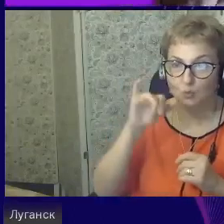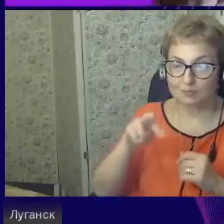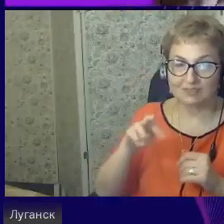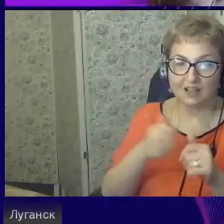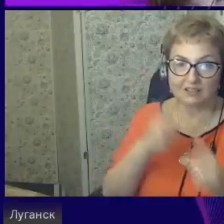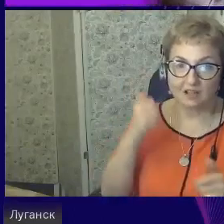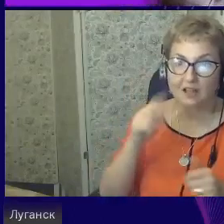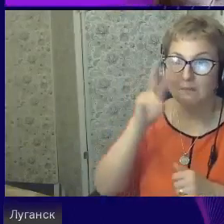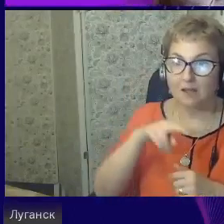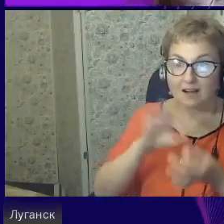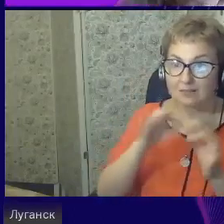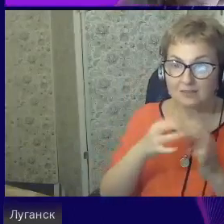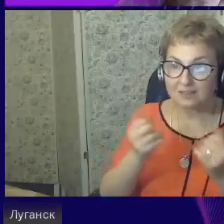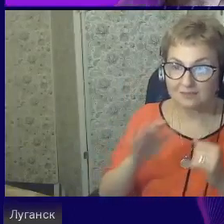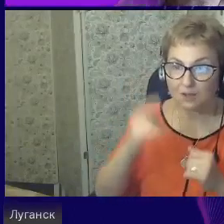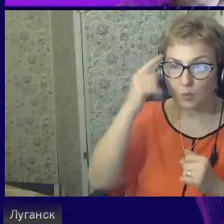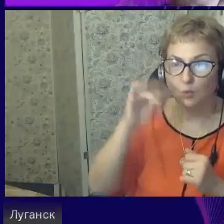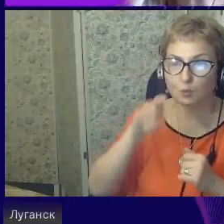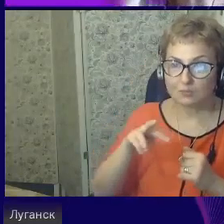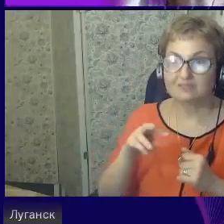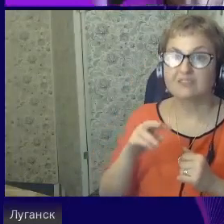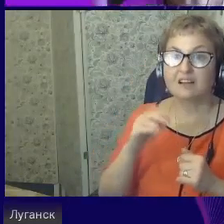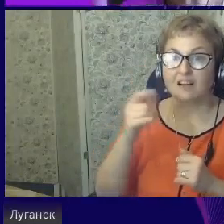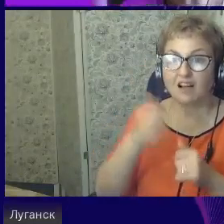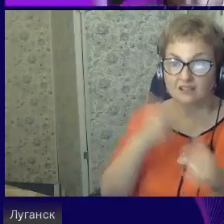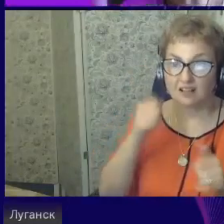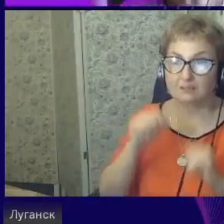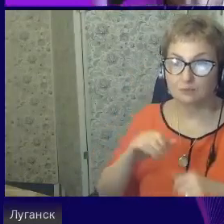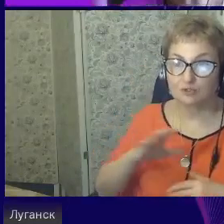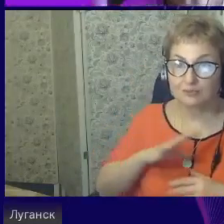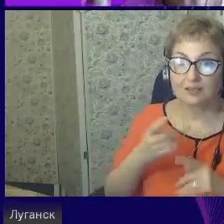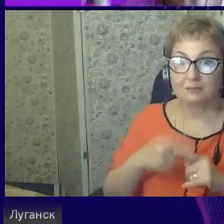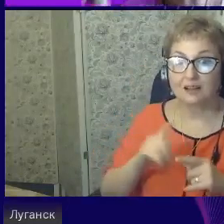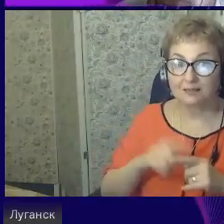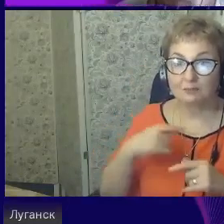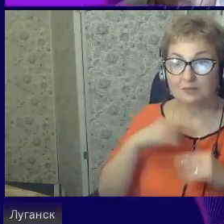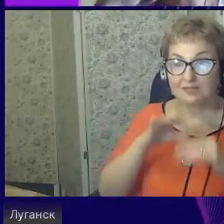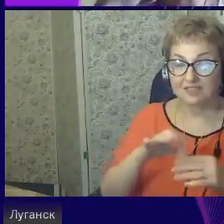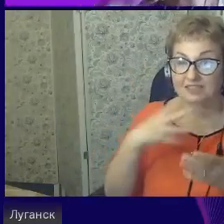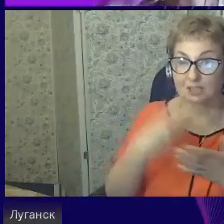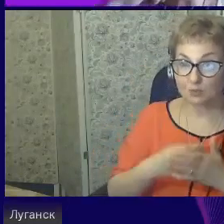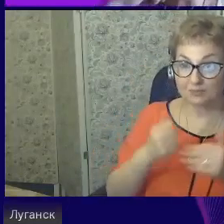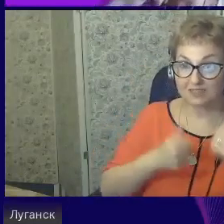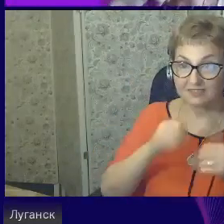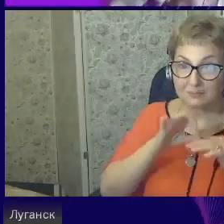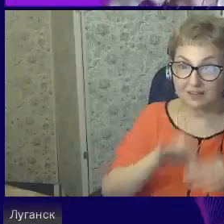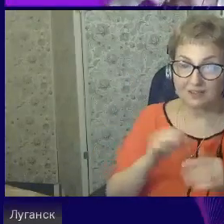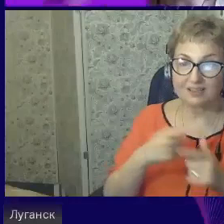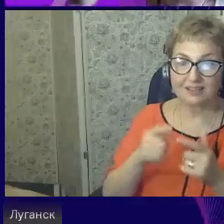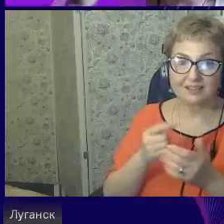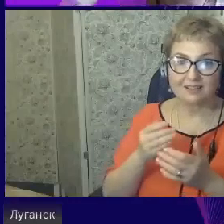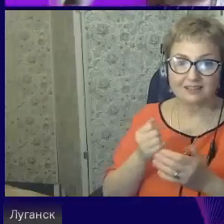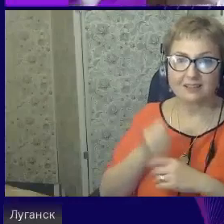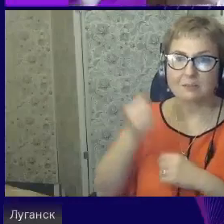их не принимают, потому что умственная отсталость может быть. Вот. Поэтому нам приходится проводить либо собственные соревнования, либо направлять вот ребят,